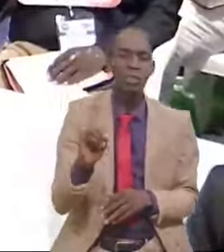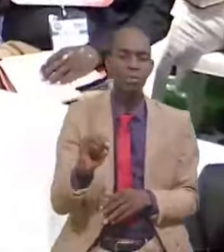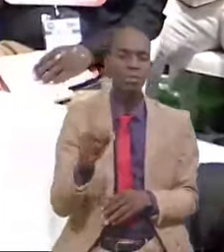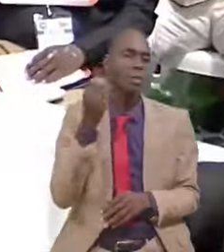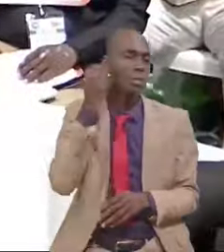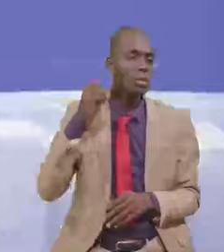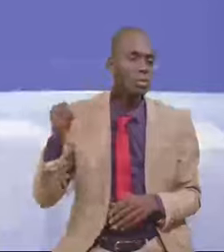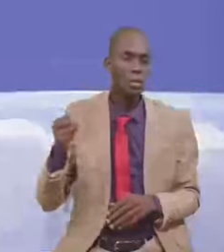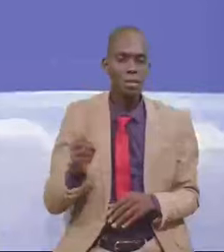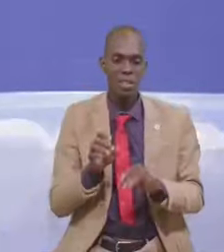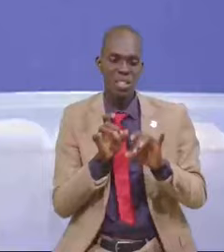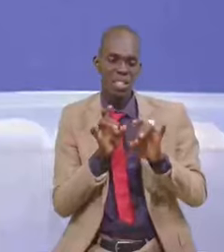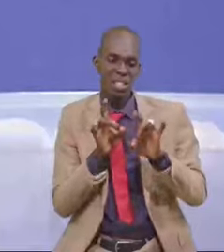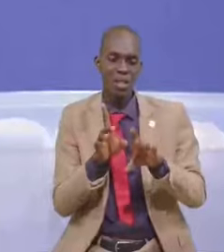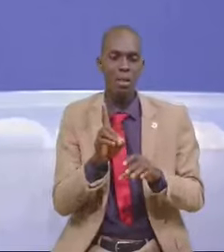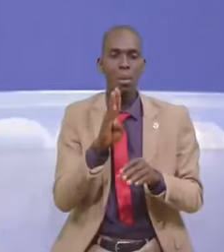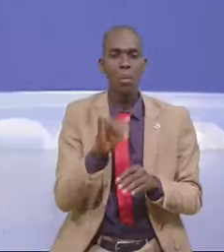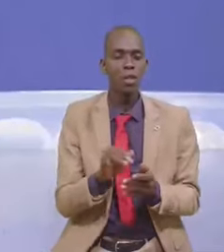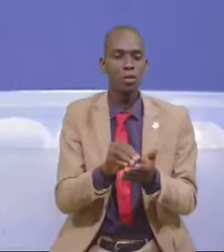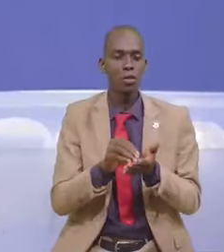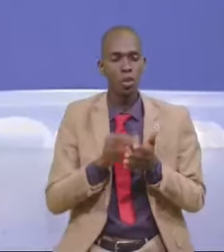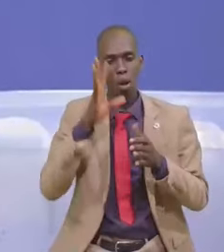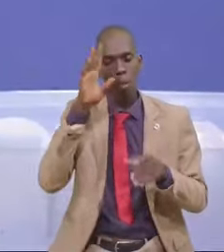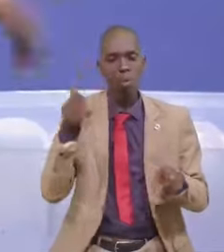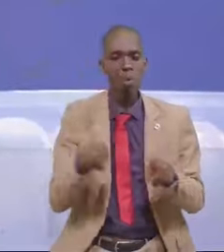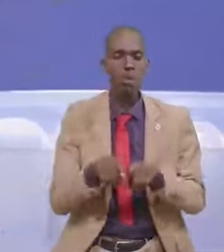Haï par ses frères.